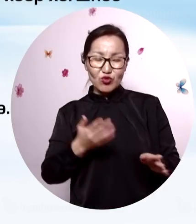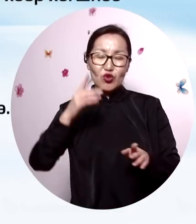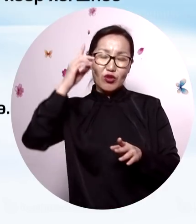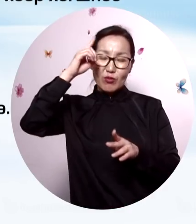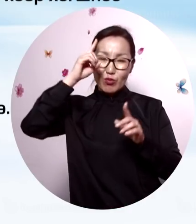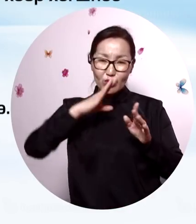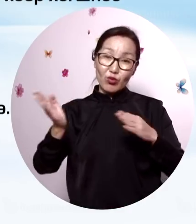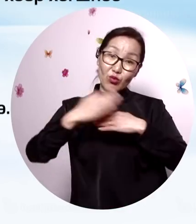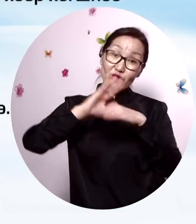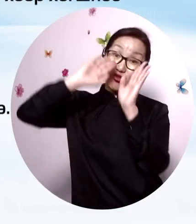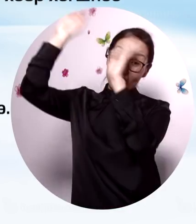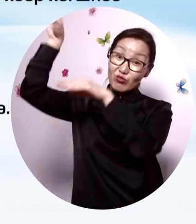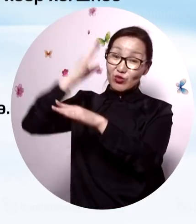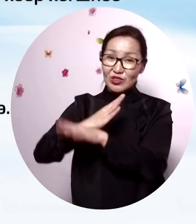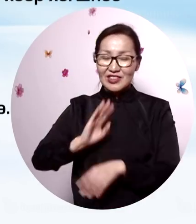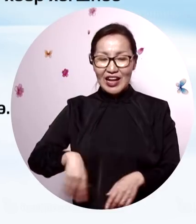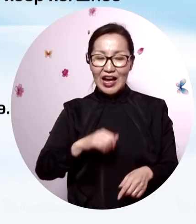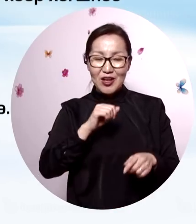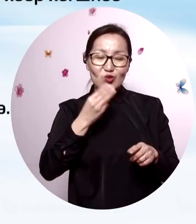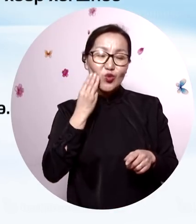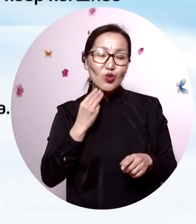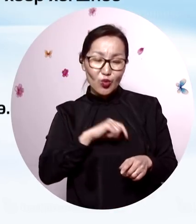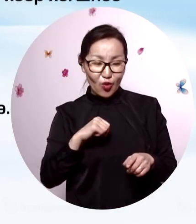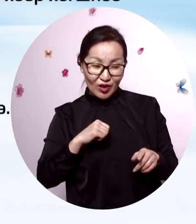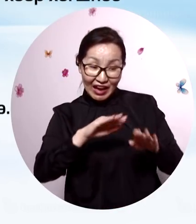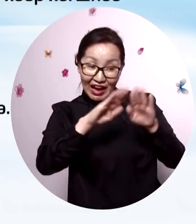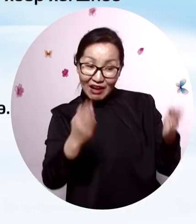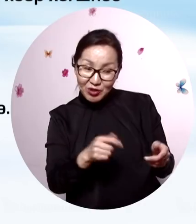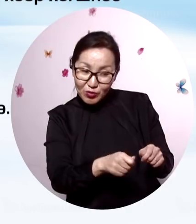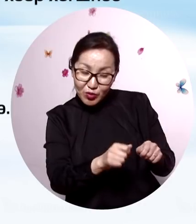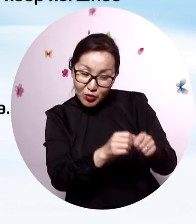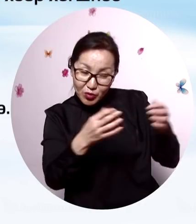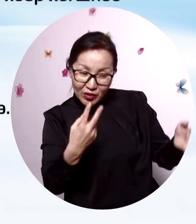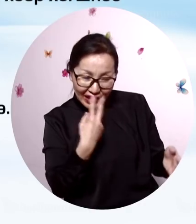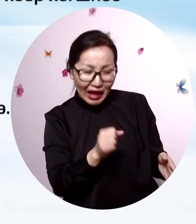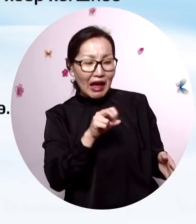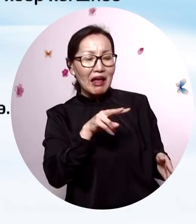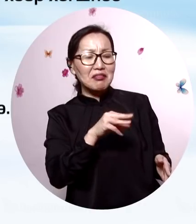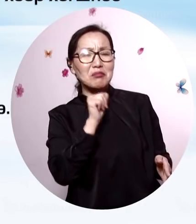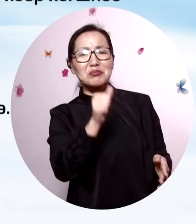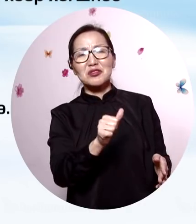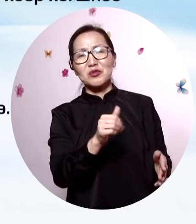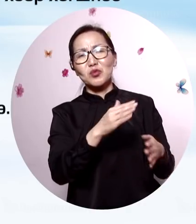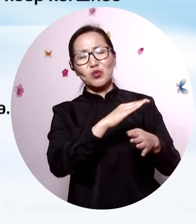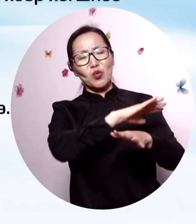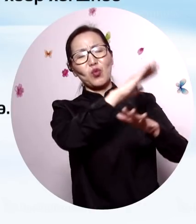шуналт хөвгүн авдрыг нэн үзвэл тулманд алт мөнгө бүс дүүрэн чулуу байж гин.